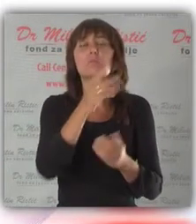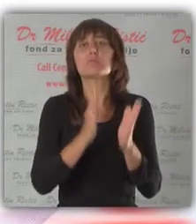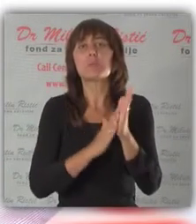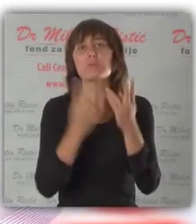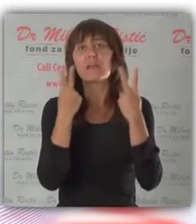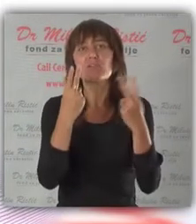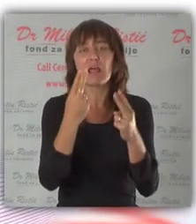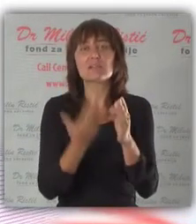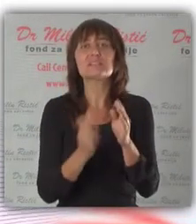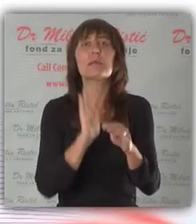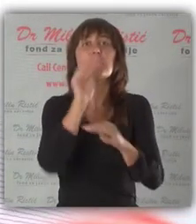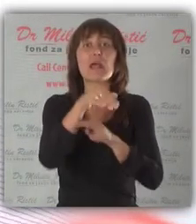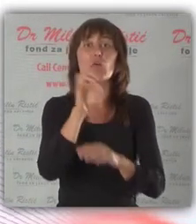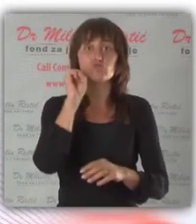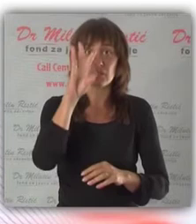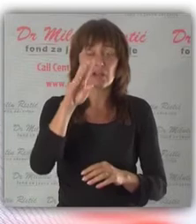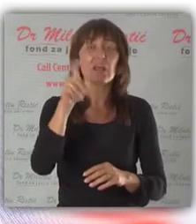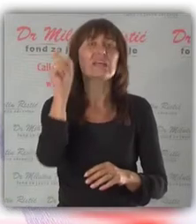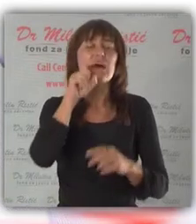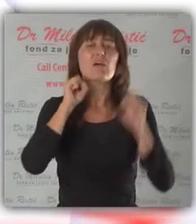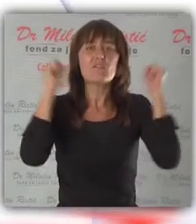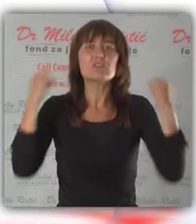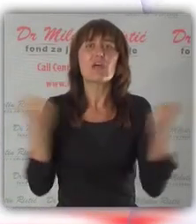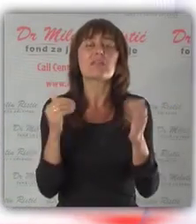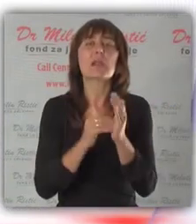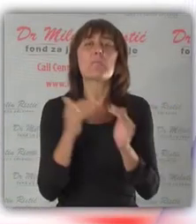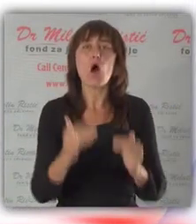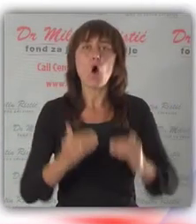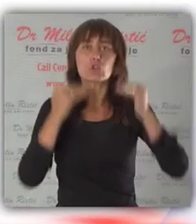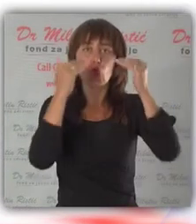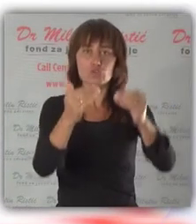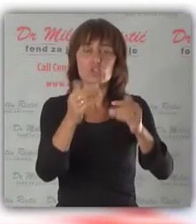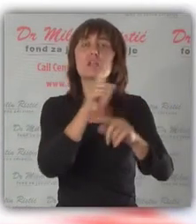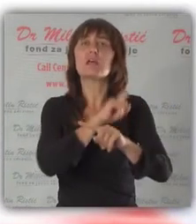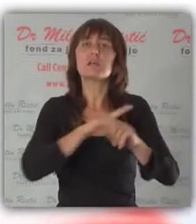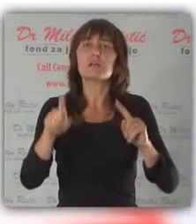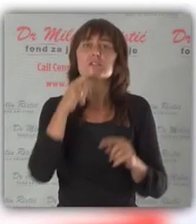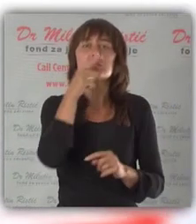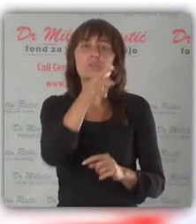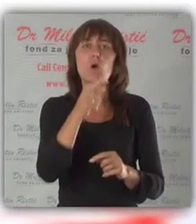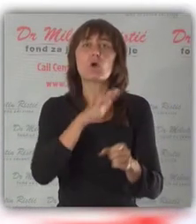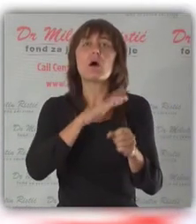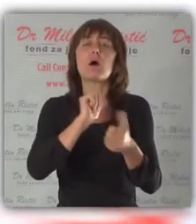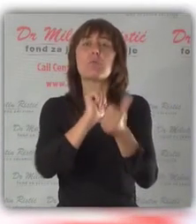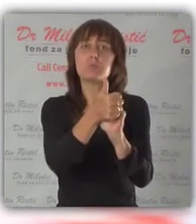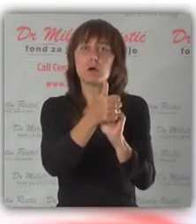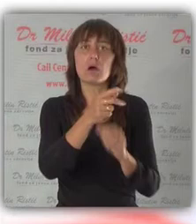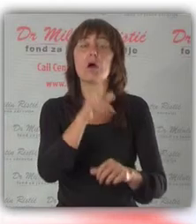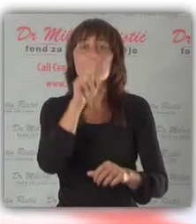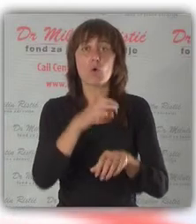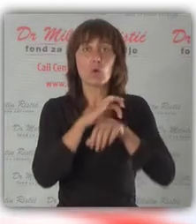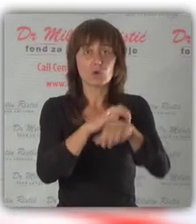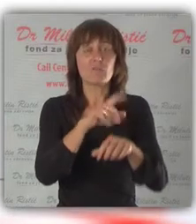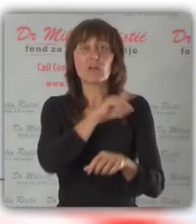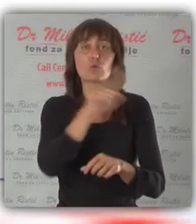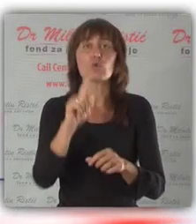posebno ukoliko su recimo vrednosti glikemije preko 14, svaku fizičku aktivnost treba odložiti zbog sadejstva kontraregulatornih hormona